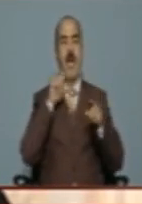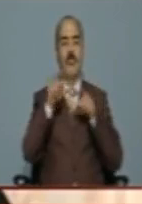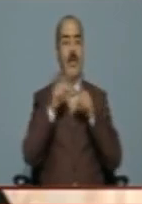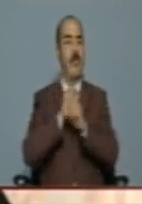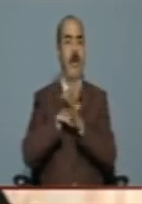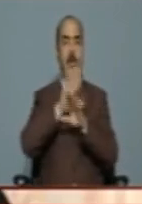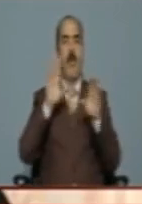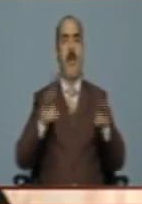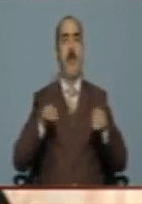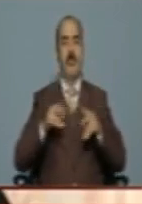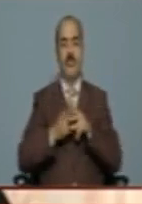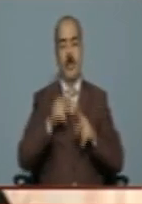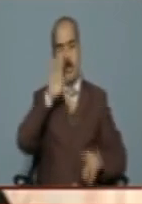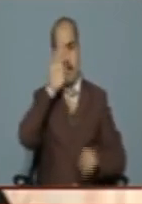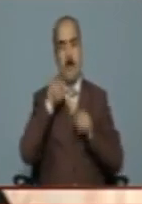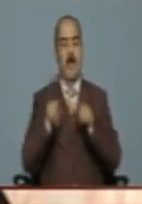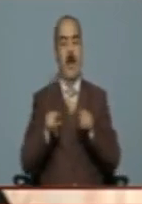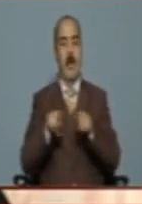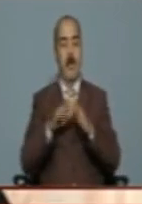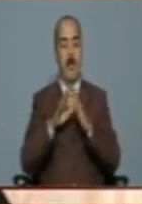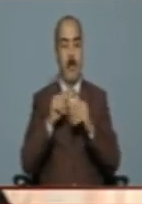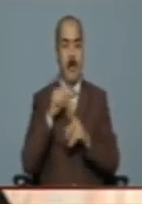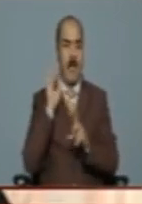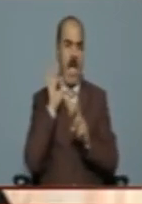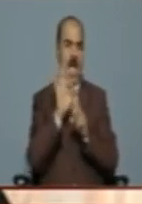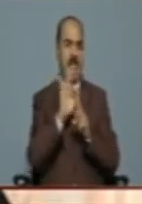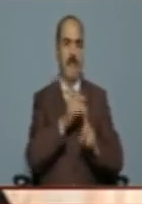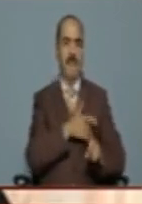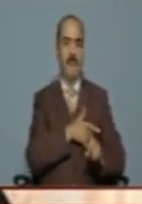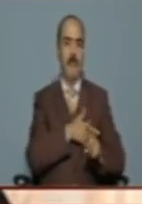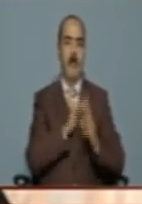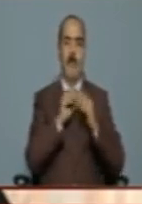مصر هي غاية المراد.